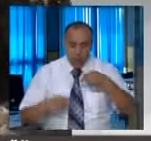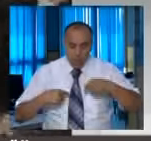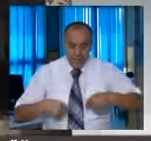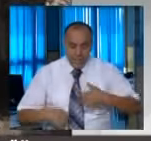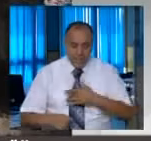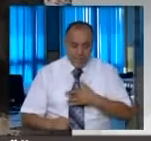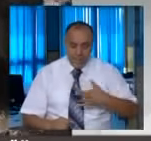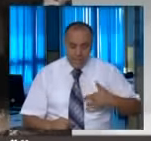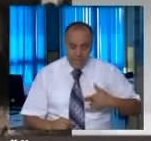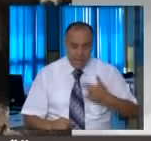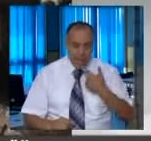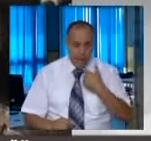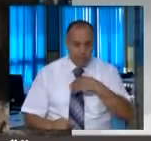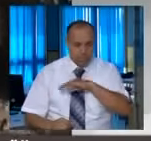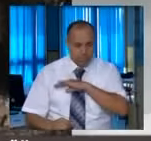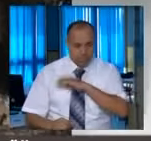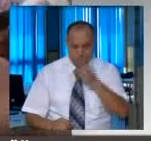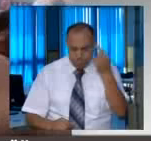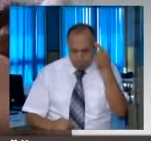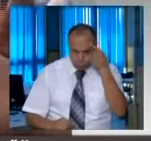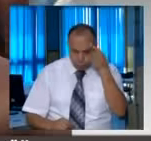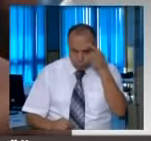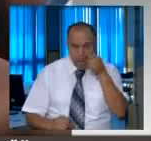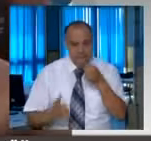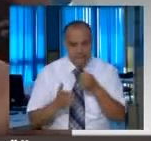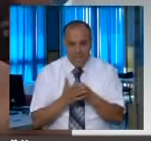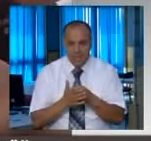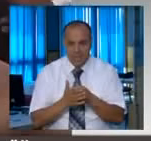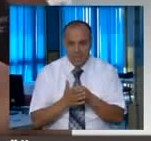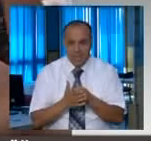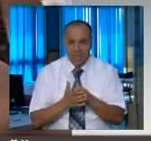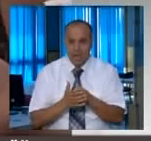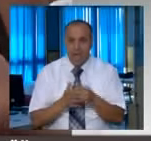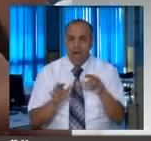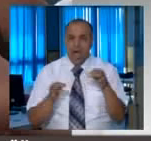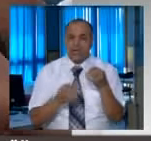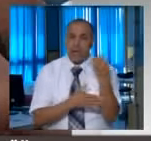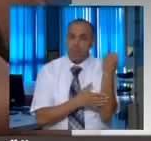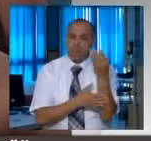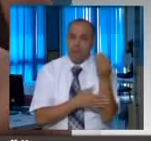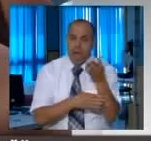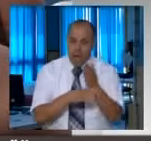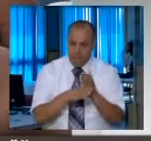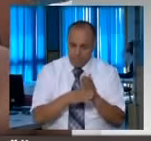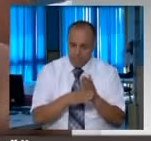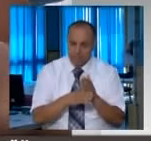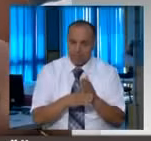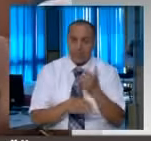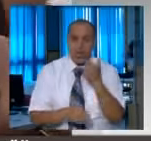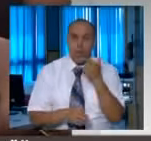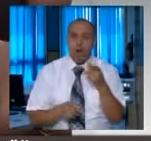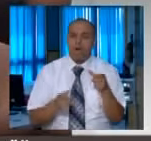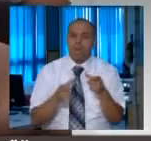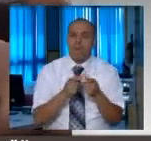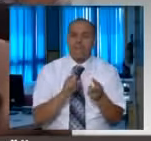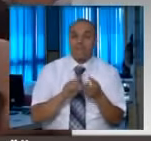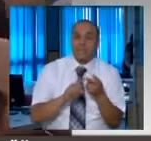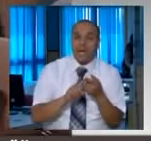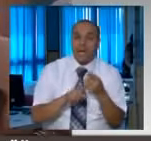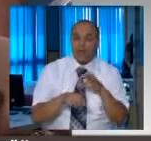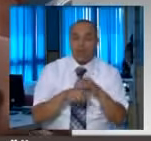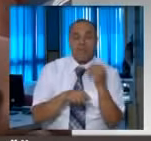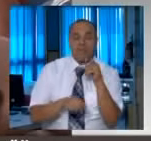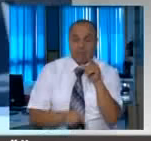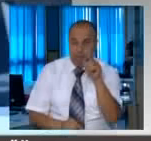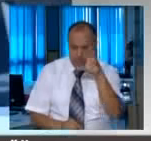الصحة تولت حال علمها بوقوع الحادث تسخير 10 سيارات إسعاف مجهزة وفرق مختصة في الطب